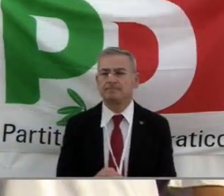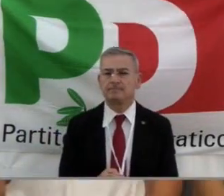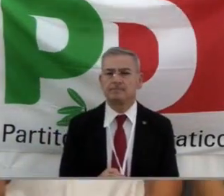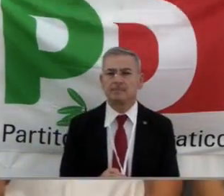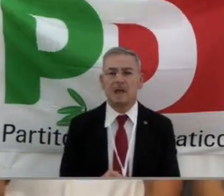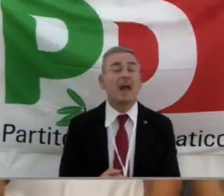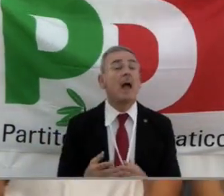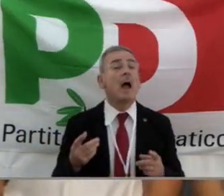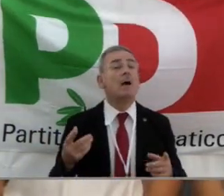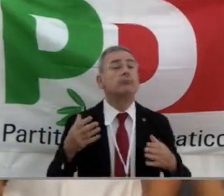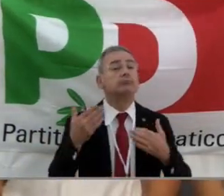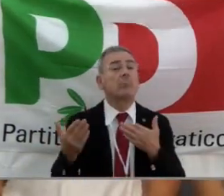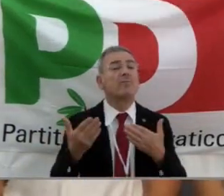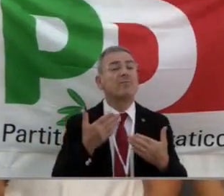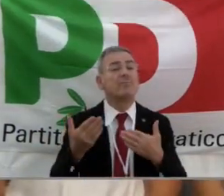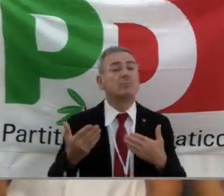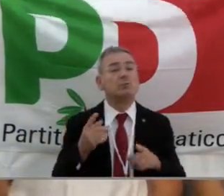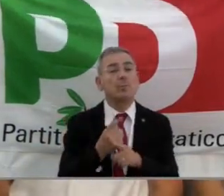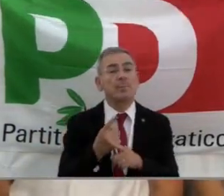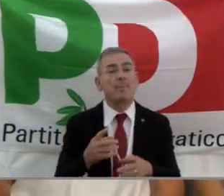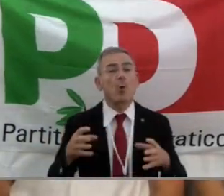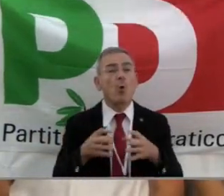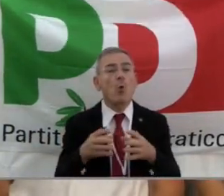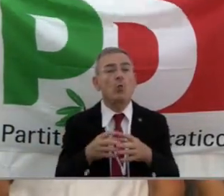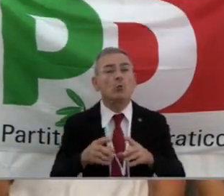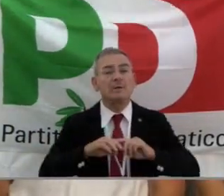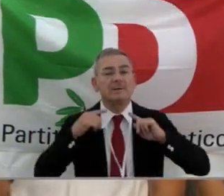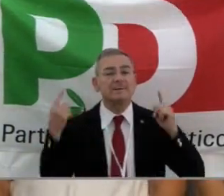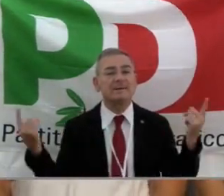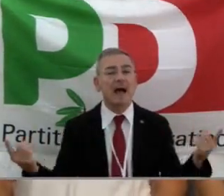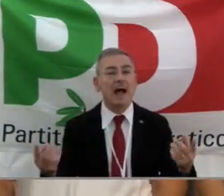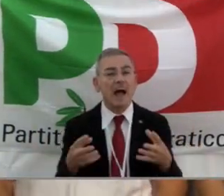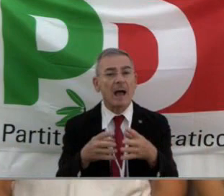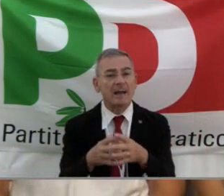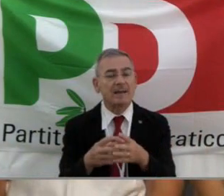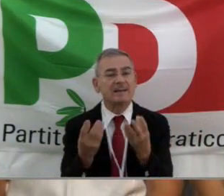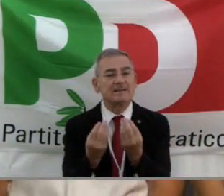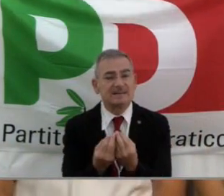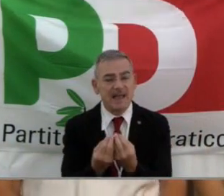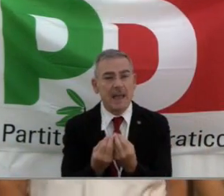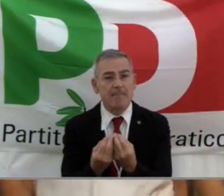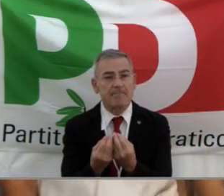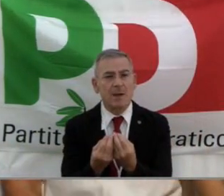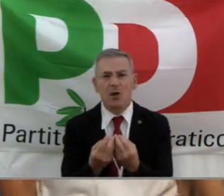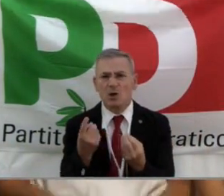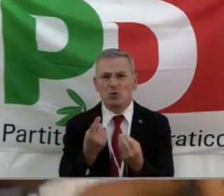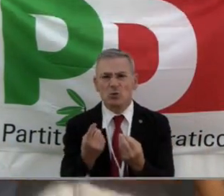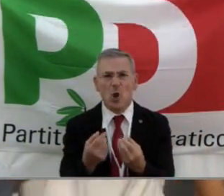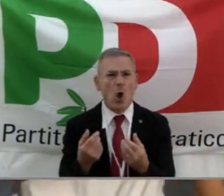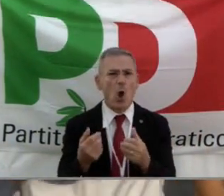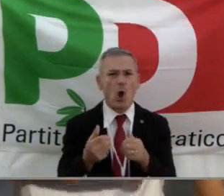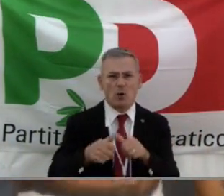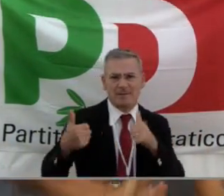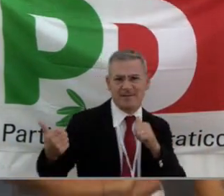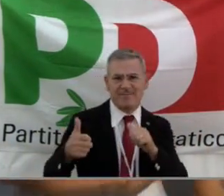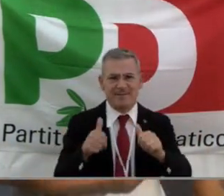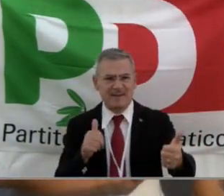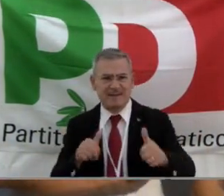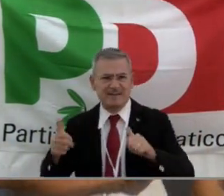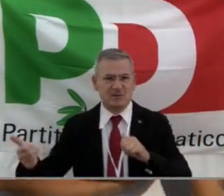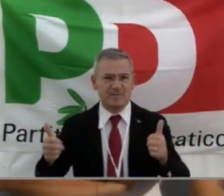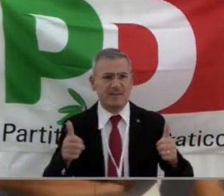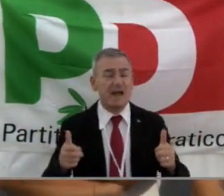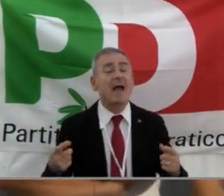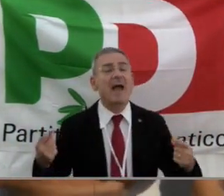delle comunità coese che anziché scommettere sulle divisioni e sulla paura, scommettono sullo